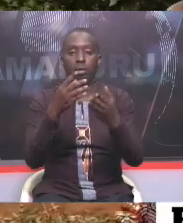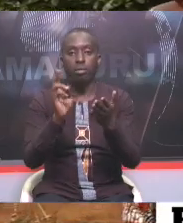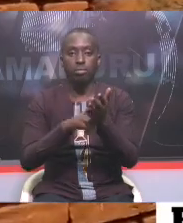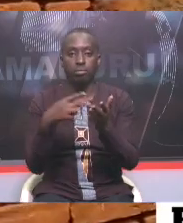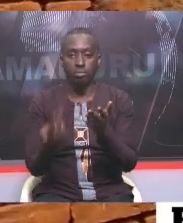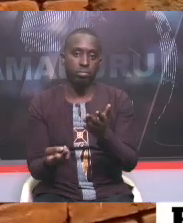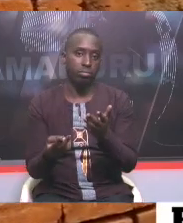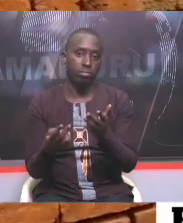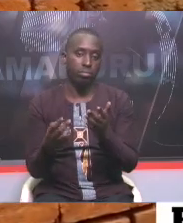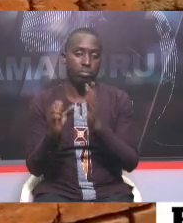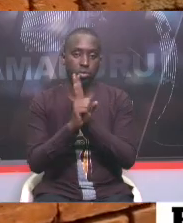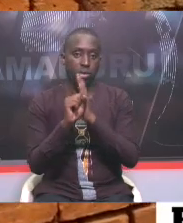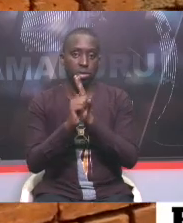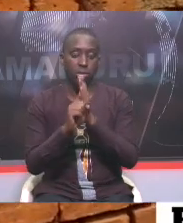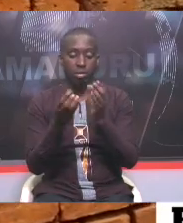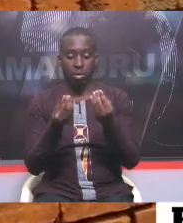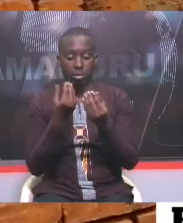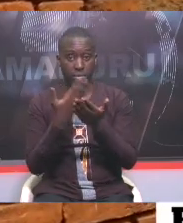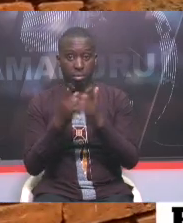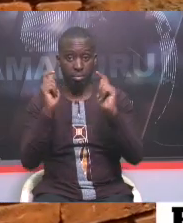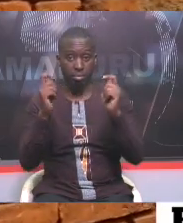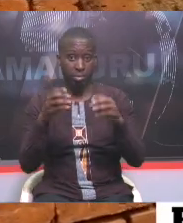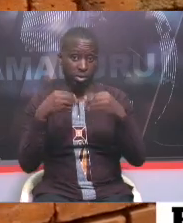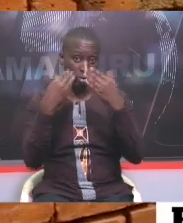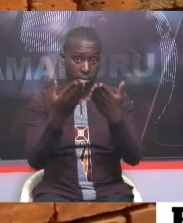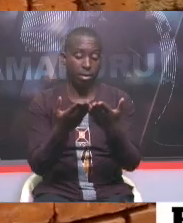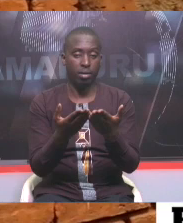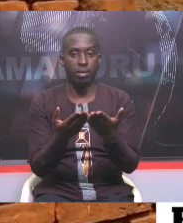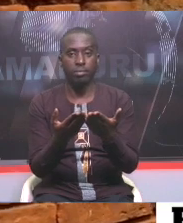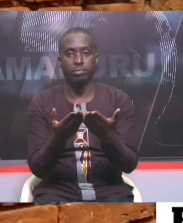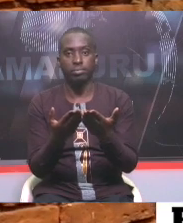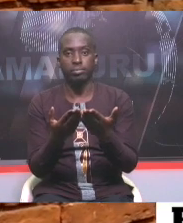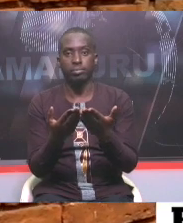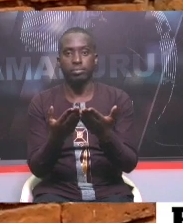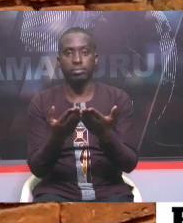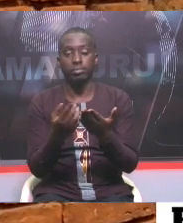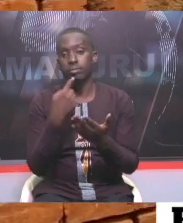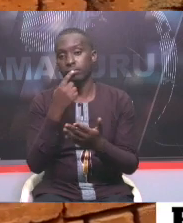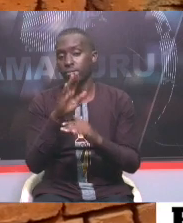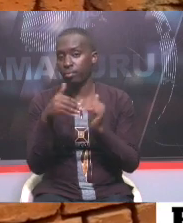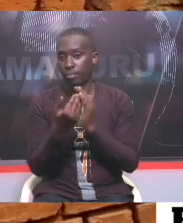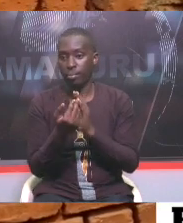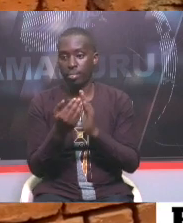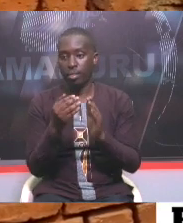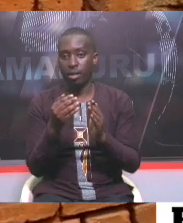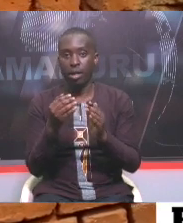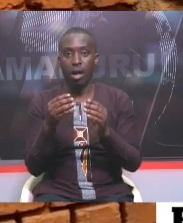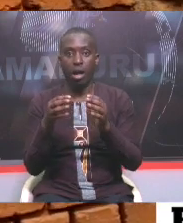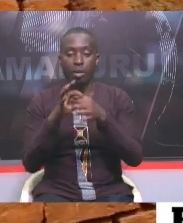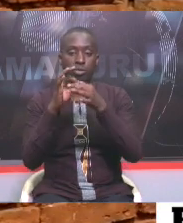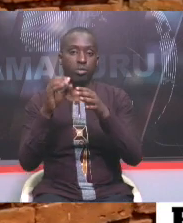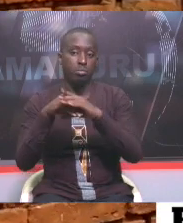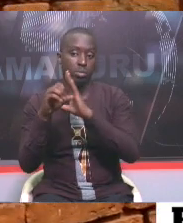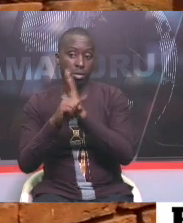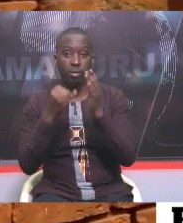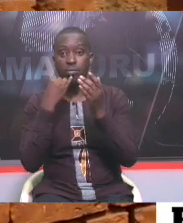mu nzu y'umurenge turaburana badutuma abatangabuhamya abatangabuhamya turabajyana barabivuga bamaze kubivuga noneho abayunzi ba umurenge baranyihererana